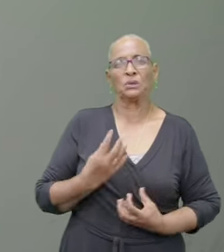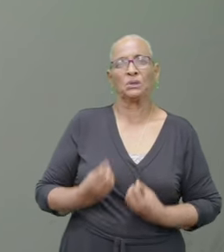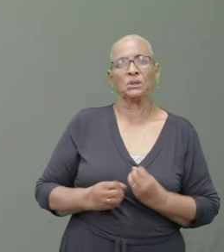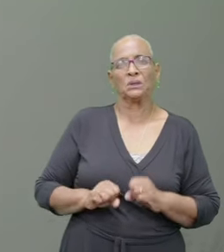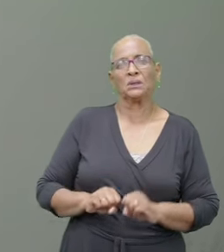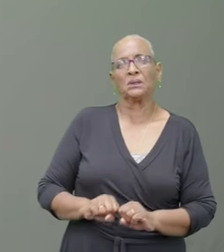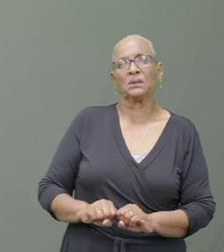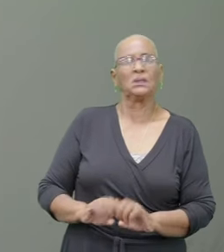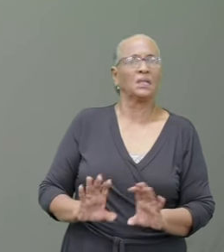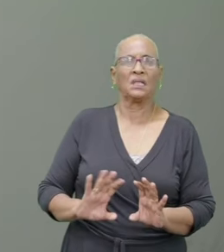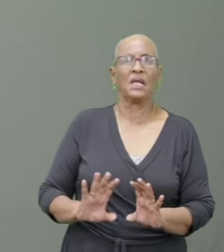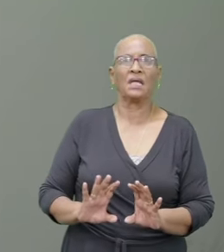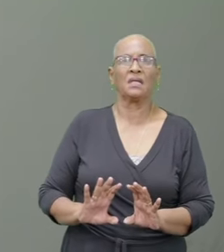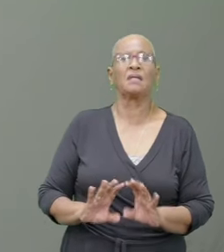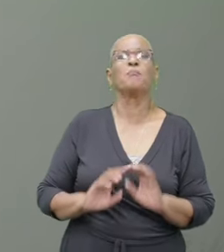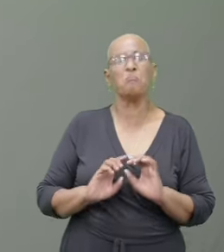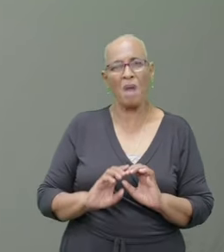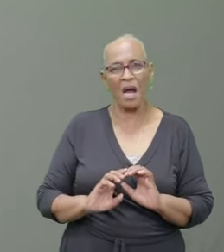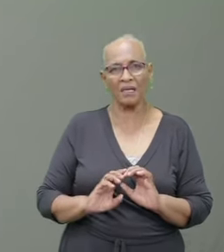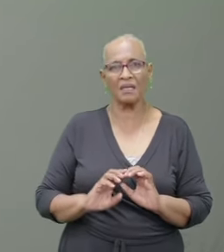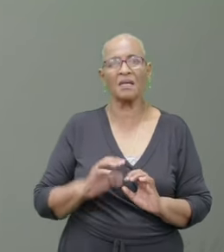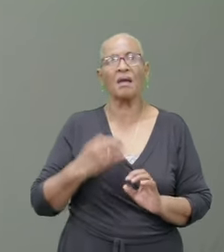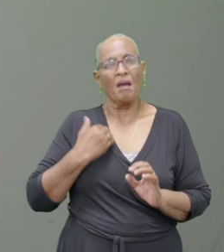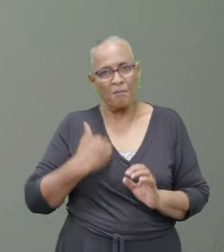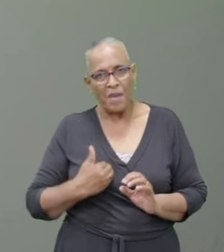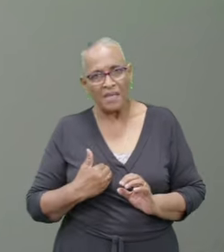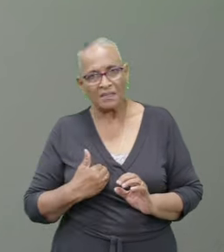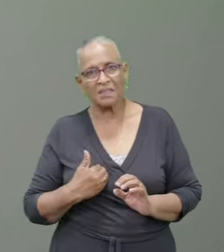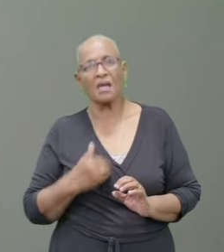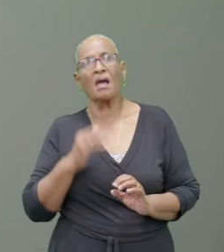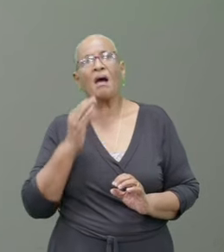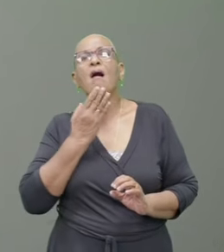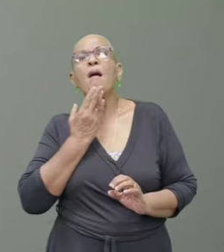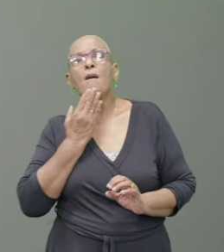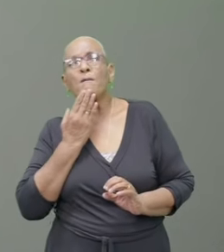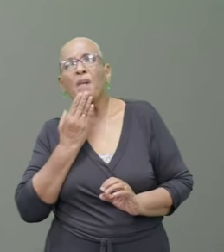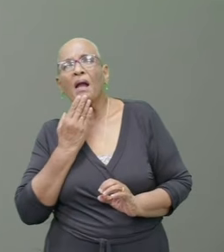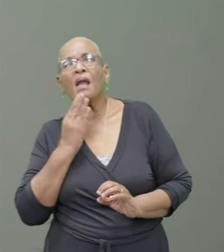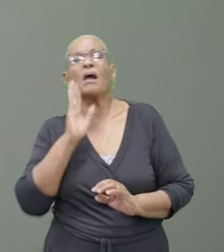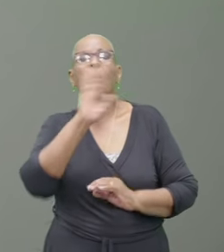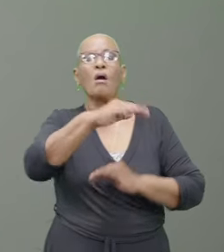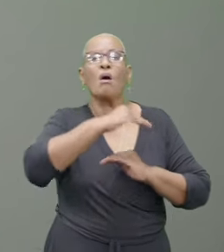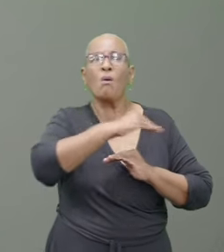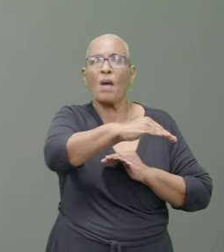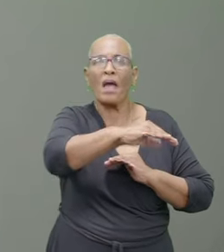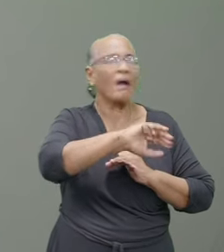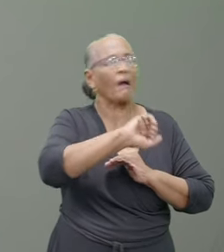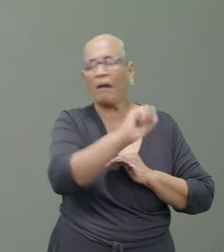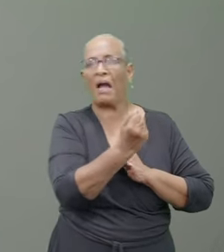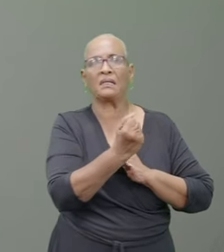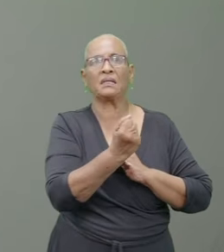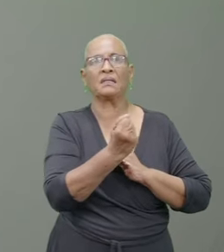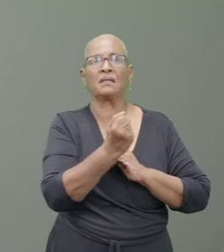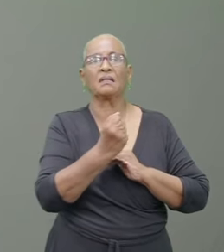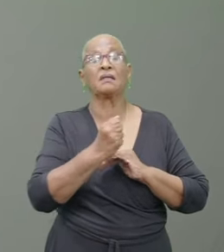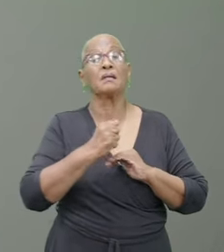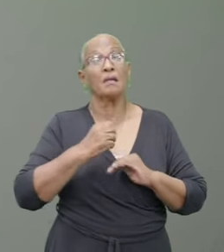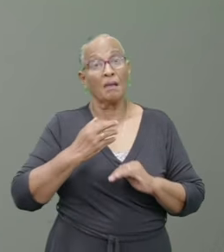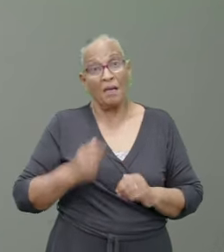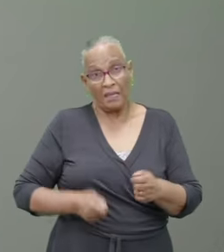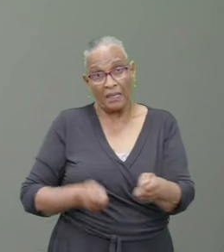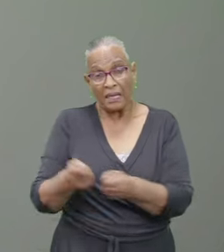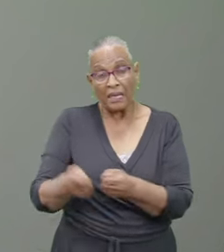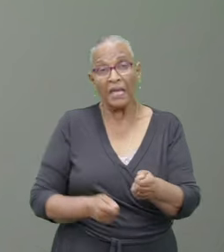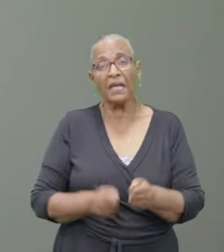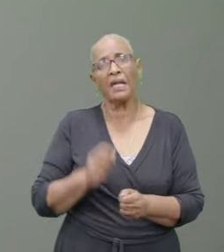ik moet zeggen, de drempel te verhogen om onze zorgsector en onze samenleving te beschermen. De tarieven waren